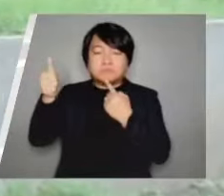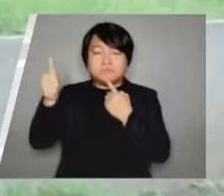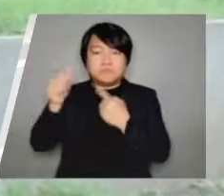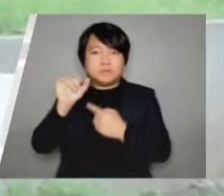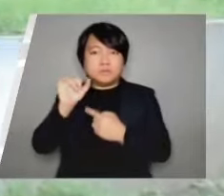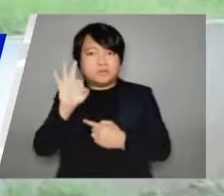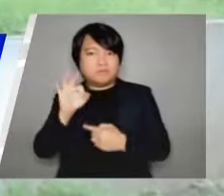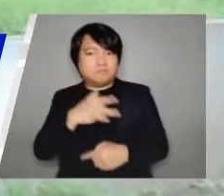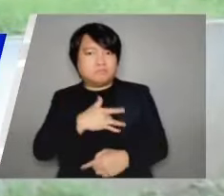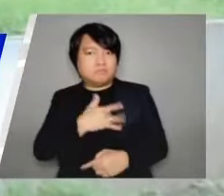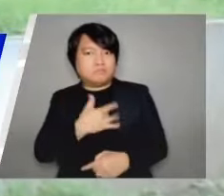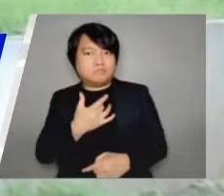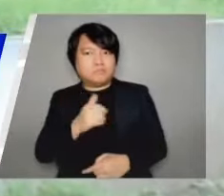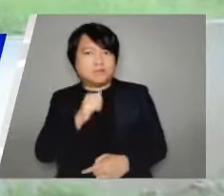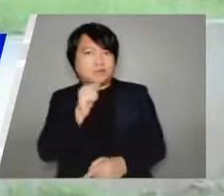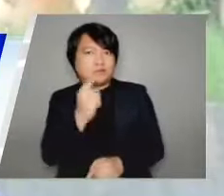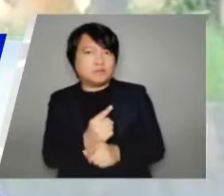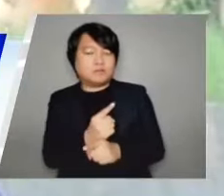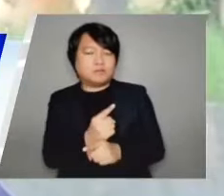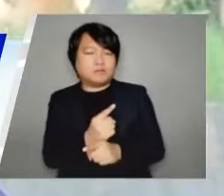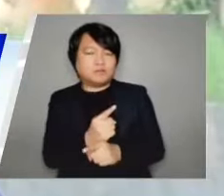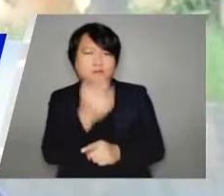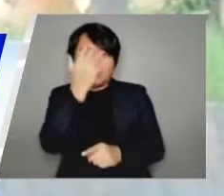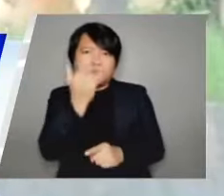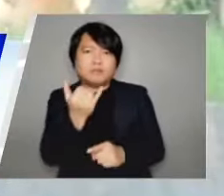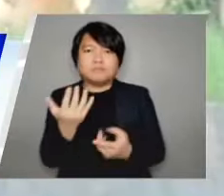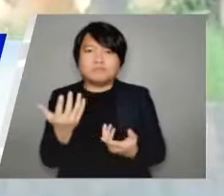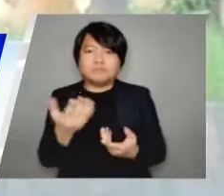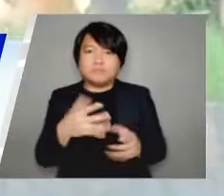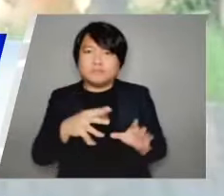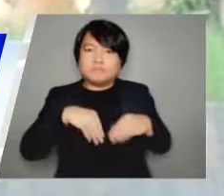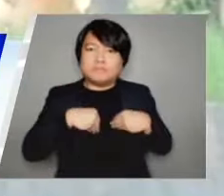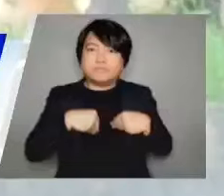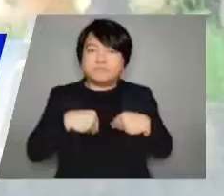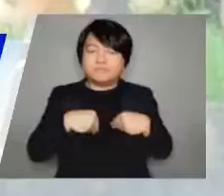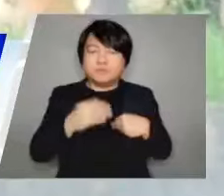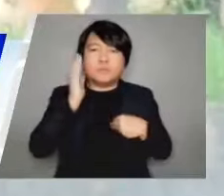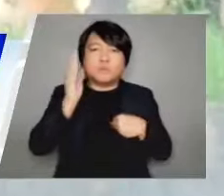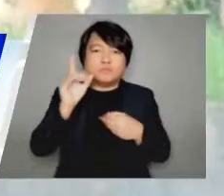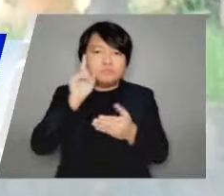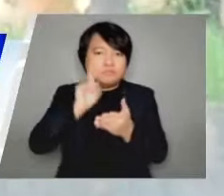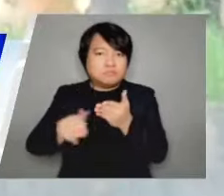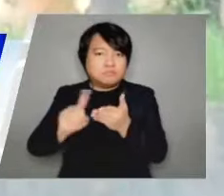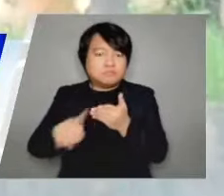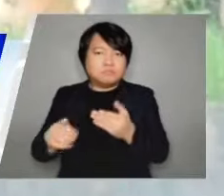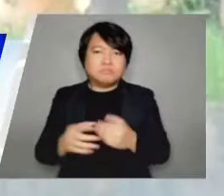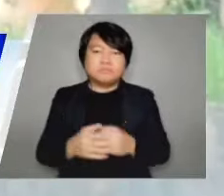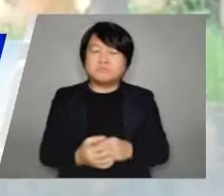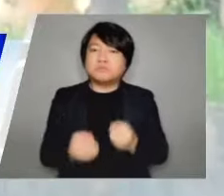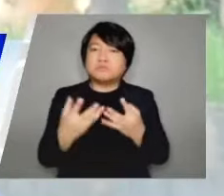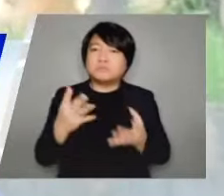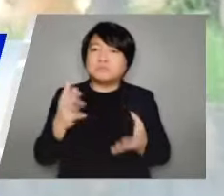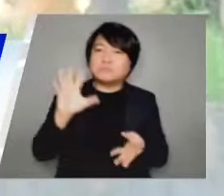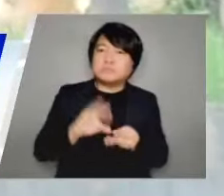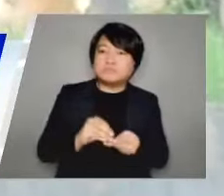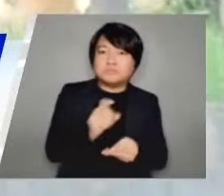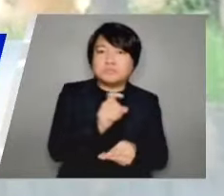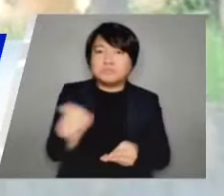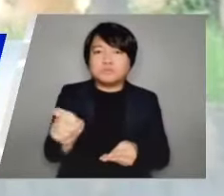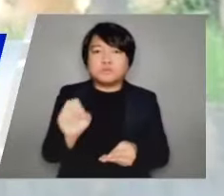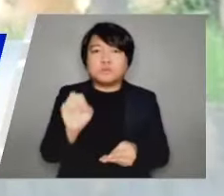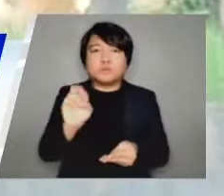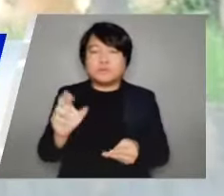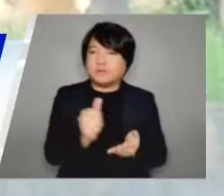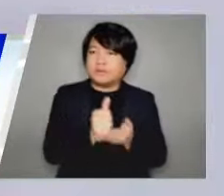Diba? So, check natin yun. Kung gaano ka generous o gaano kalaki o paano ang tulong na ginawa